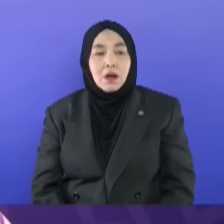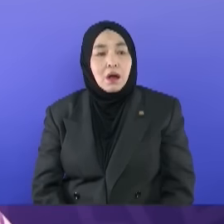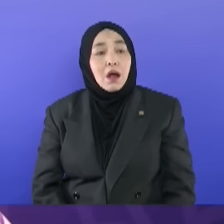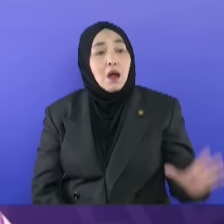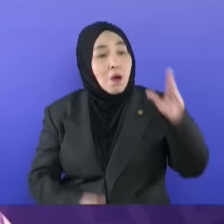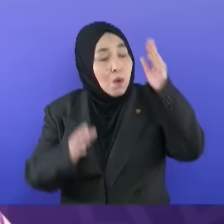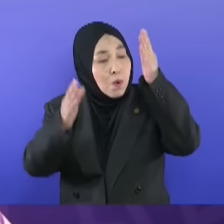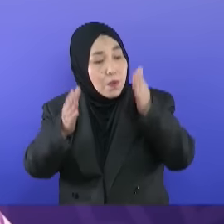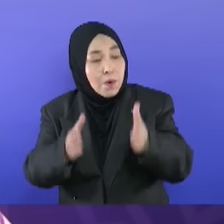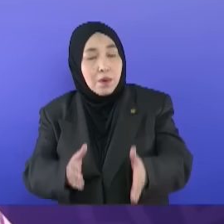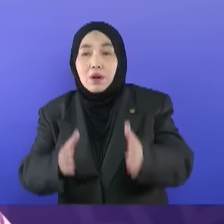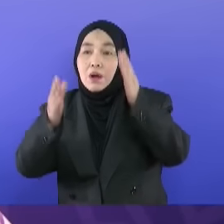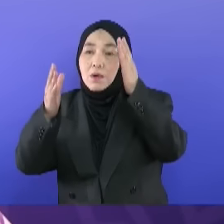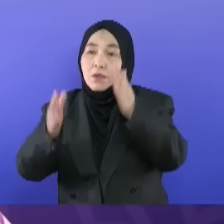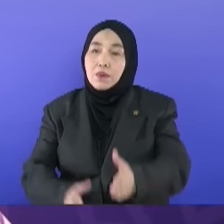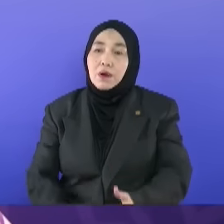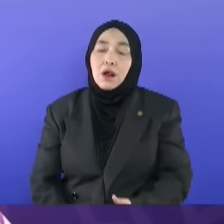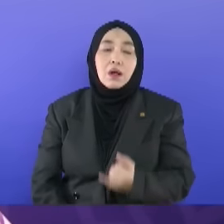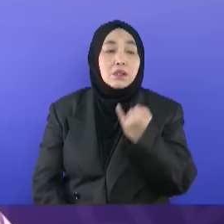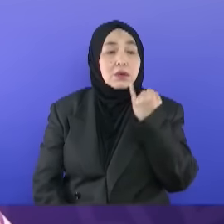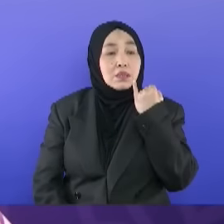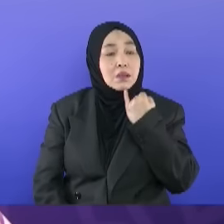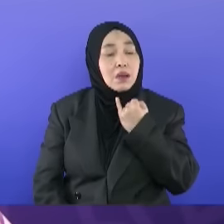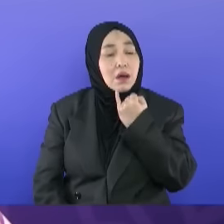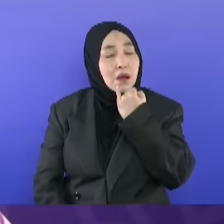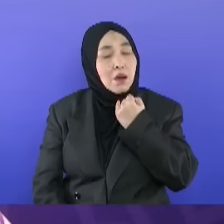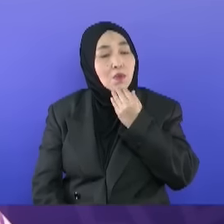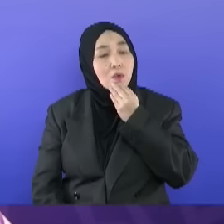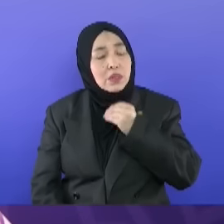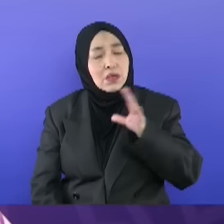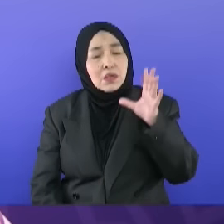wal tardhakal